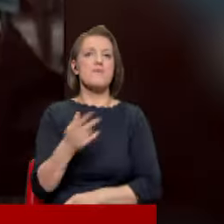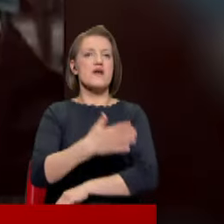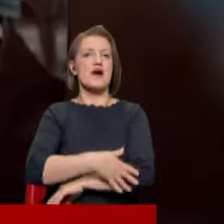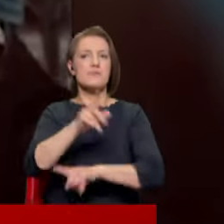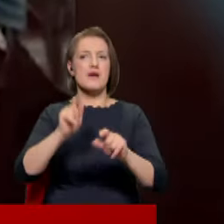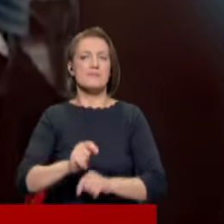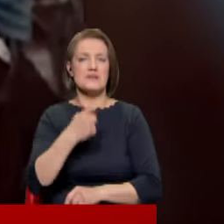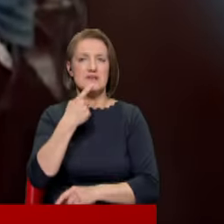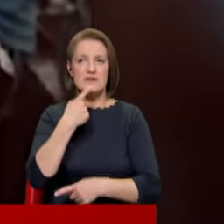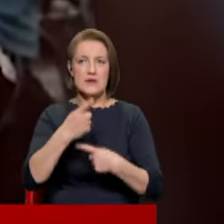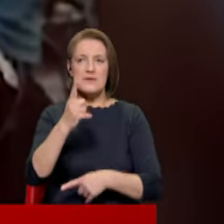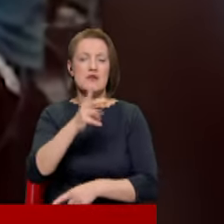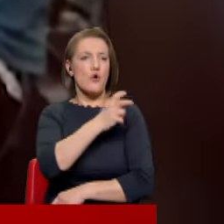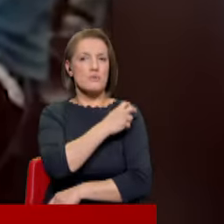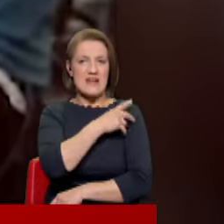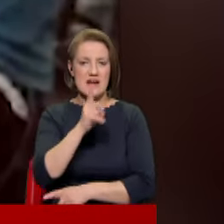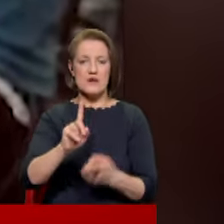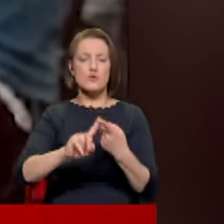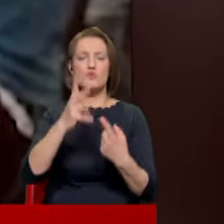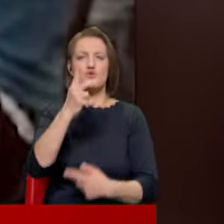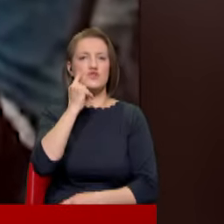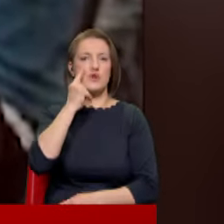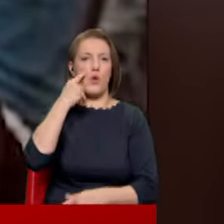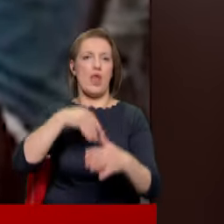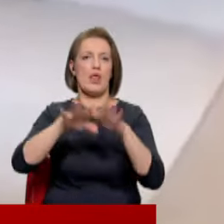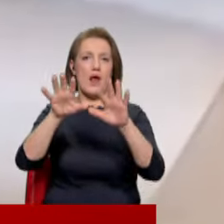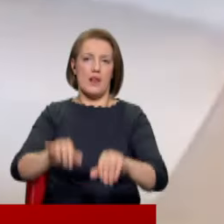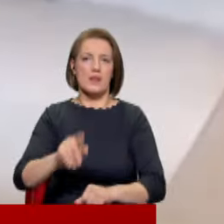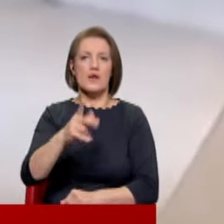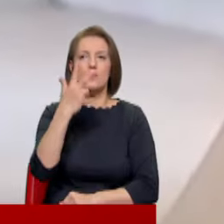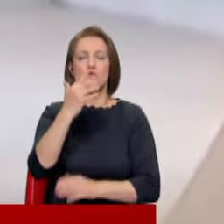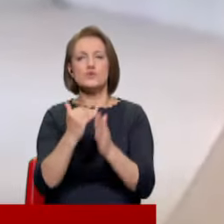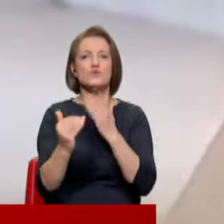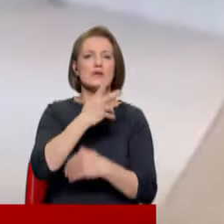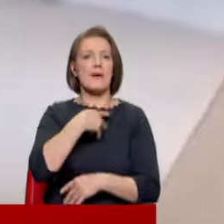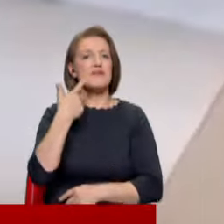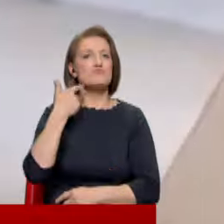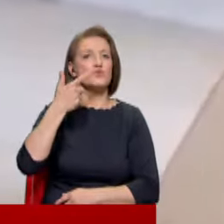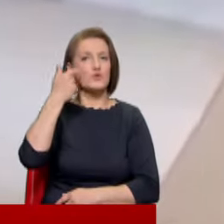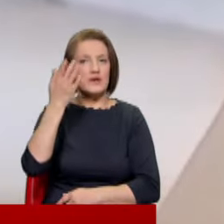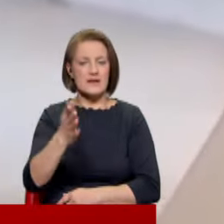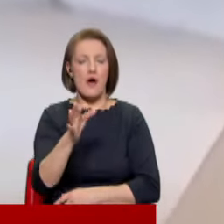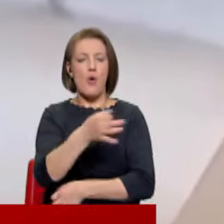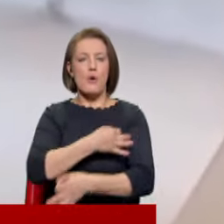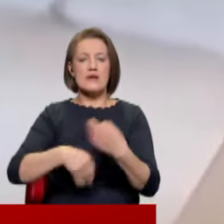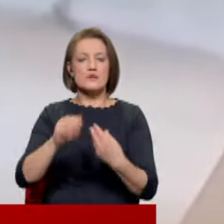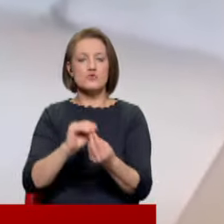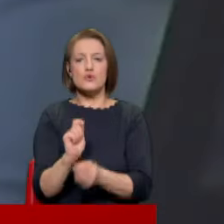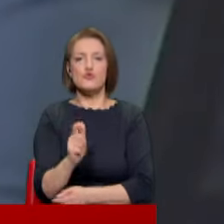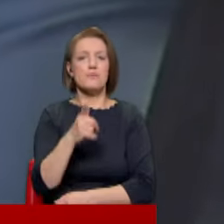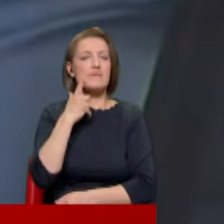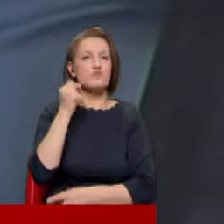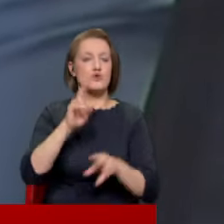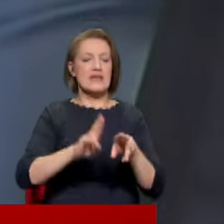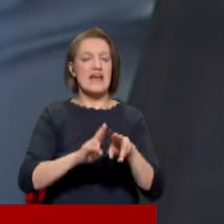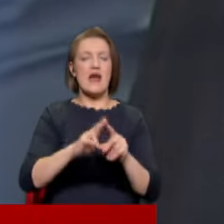ettiği iddiasıyla bir Komiser ve ü sivil gözaltına alındı gözaltındaki üst düzey emniyet müdürlerinden Organize Suçlar Şube Müdürü